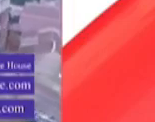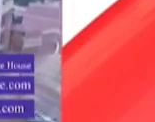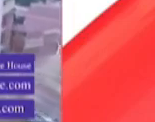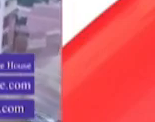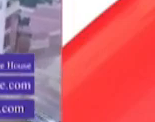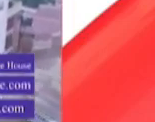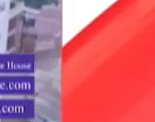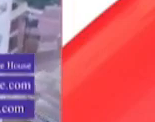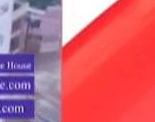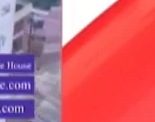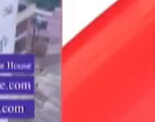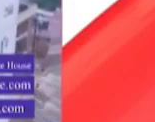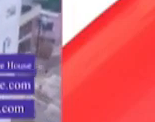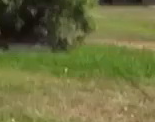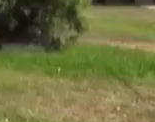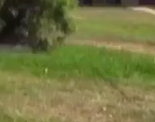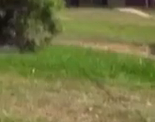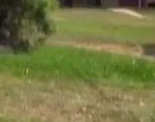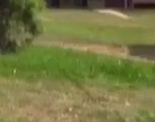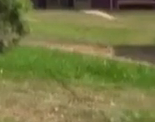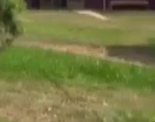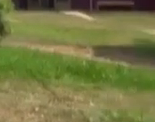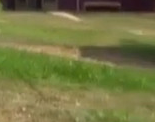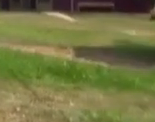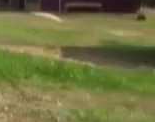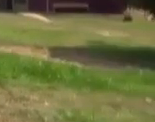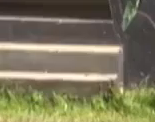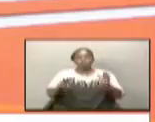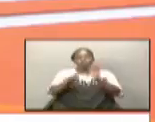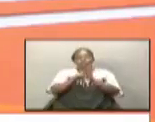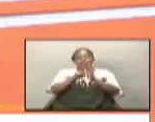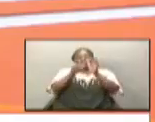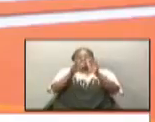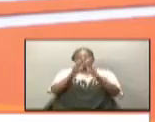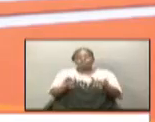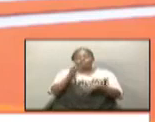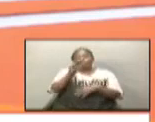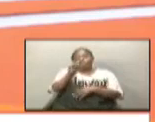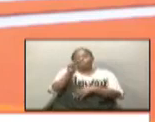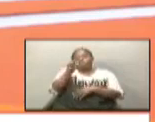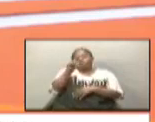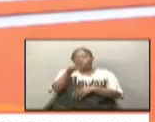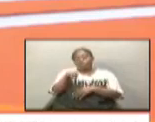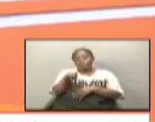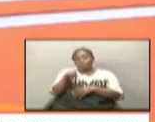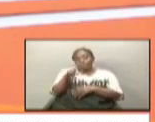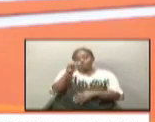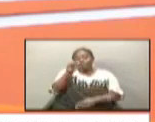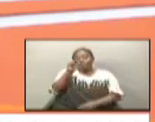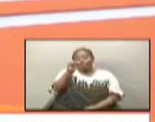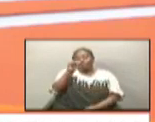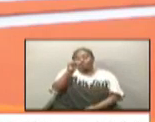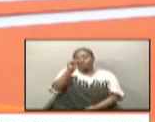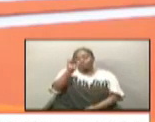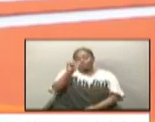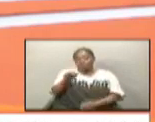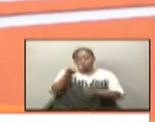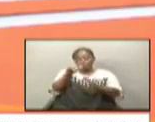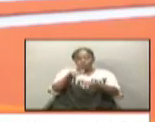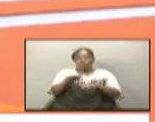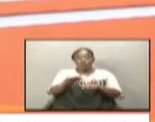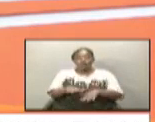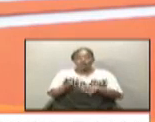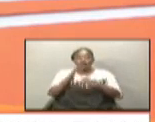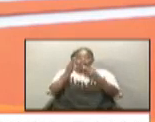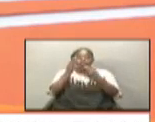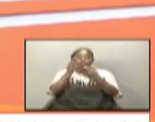Furniture House plot 1427 yine embozi ya muzibe ya tiki nachi NUP Anthony wa Mary azikidwa